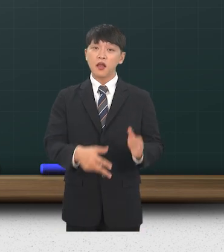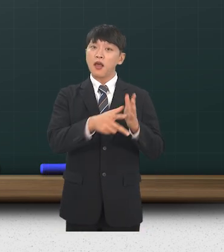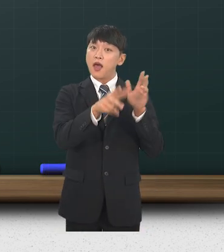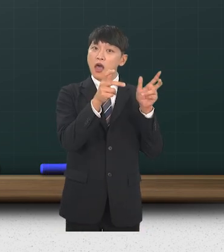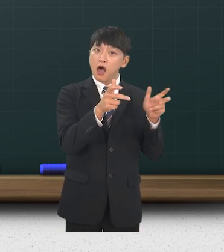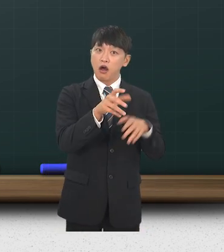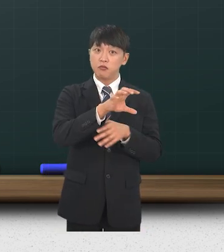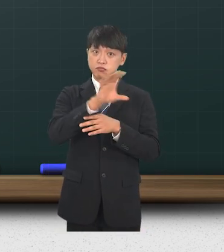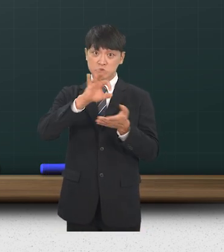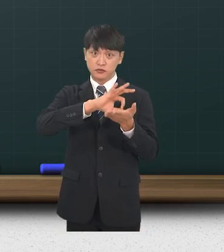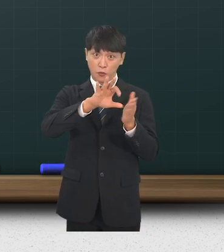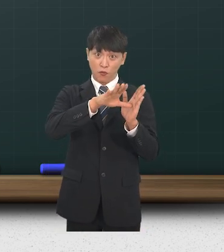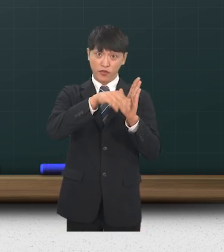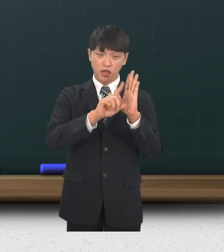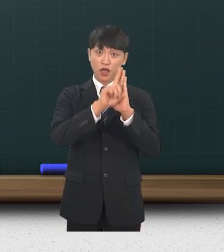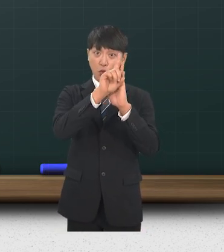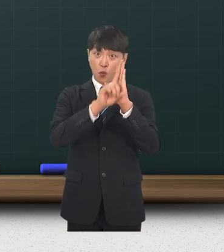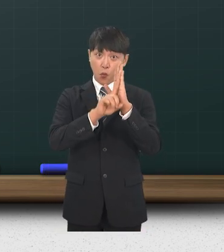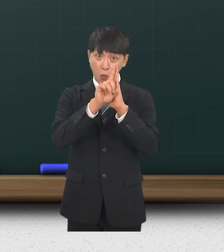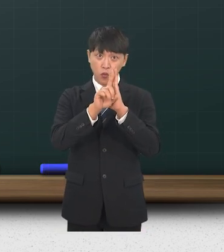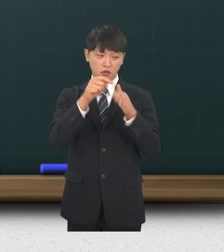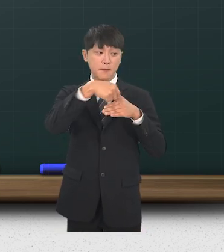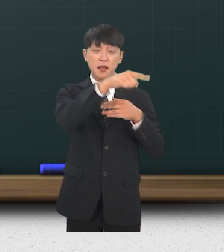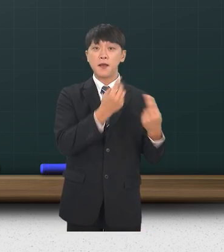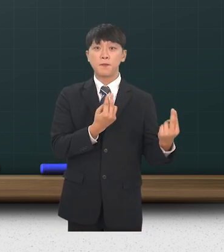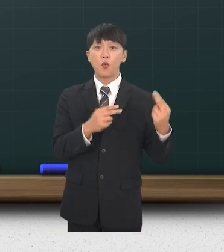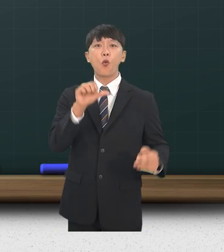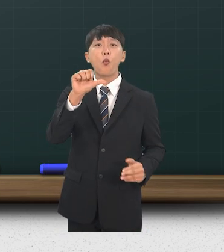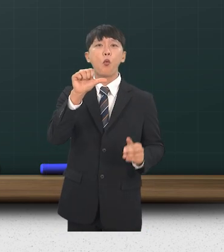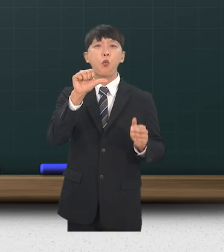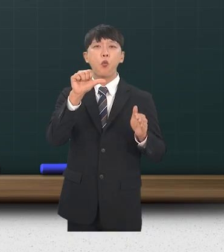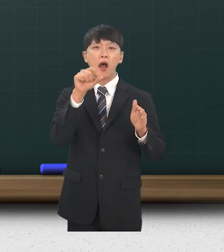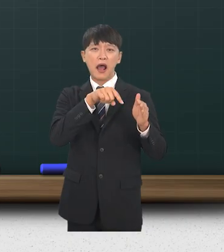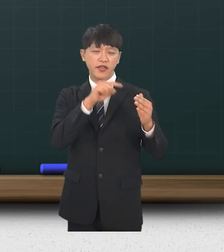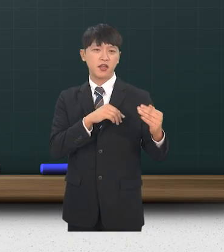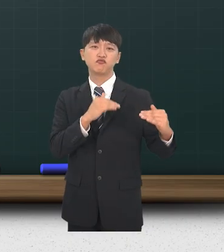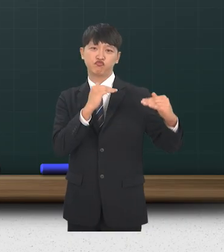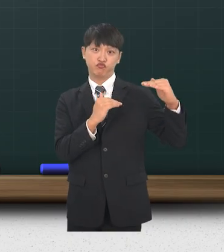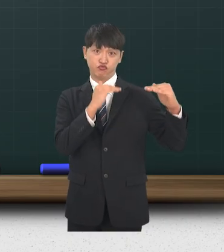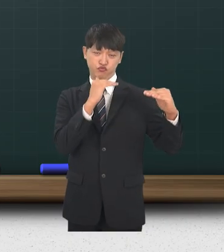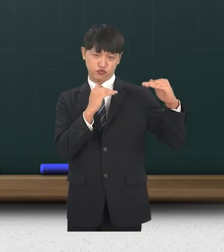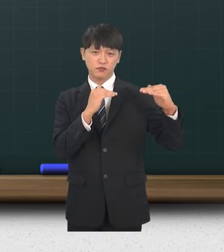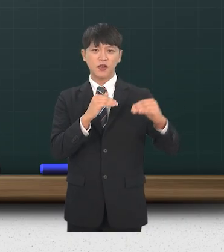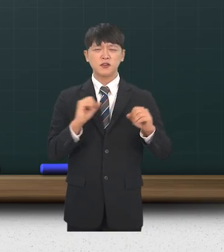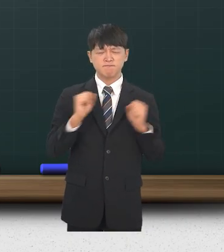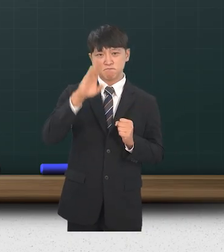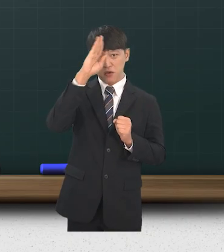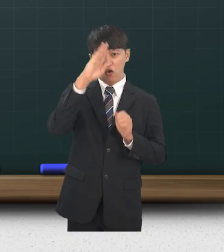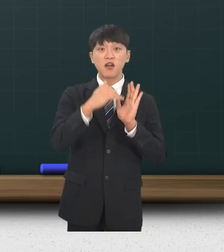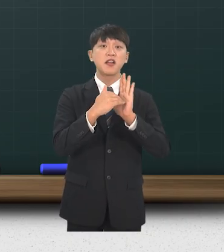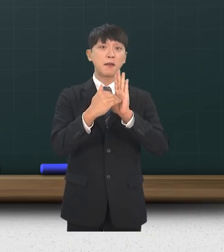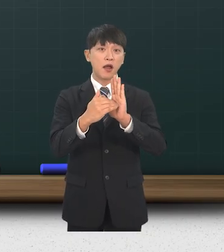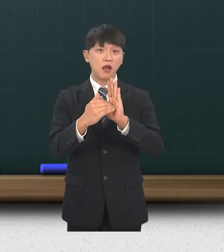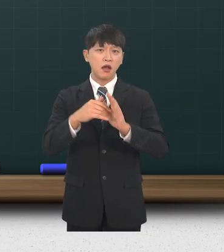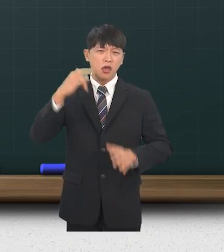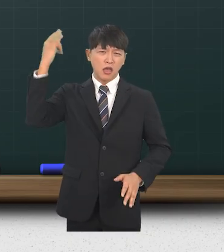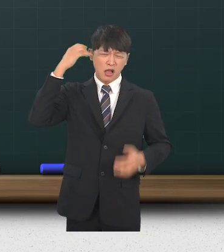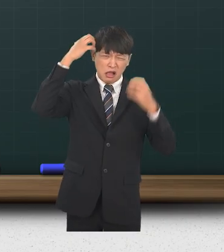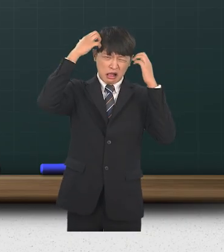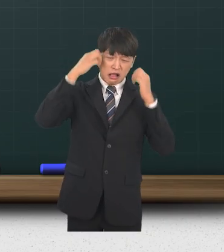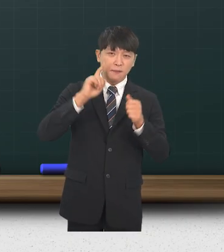냉방기기 사용 시 실내외 온도차를 5도 내로 유지하여 냉방병을 예방합니다. 더위로 인해